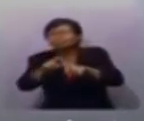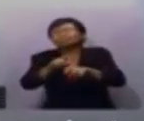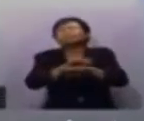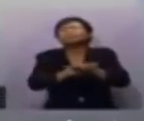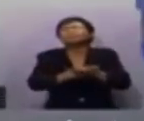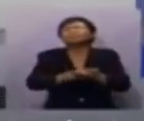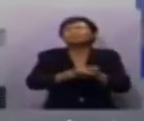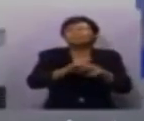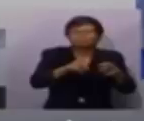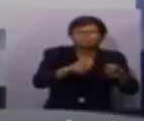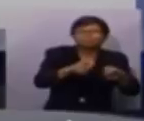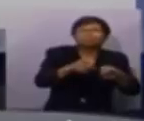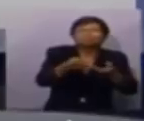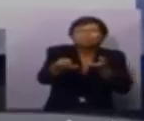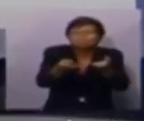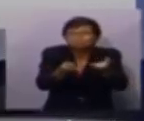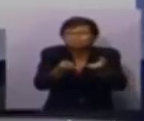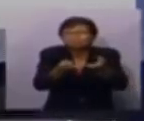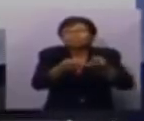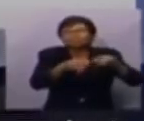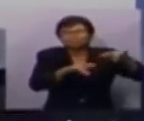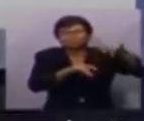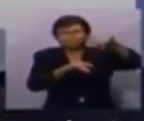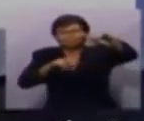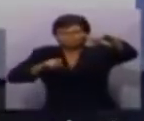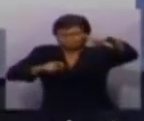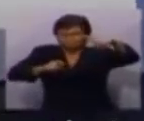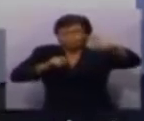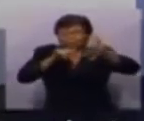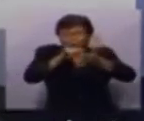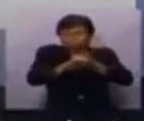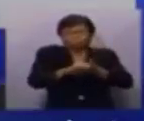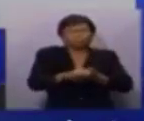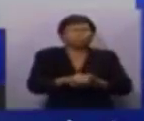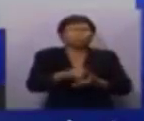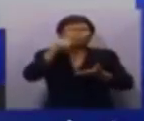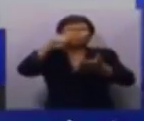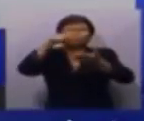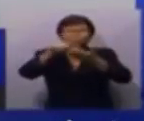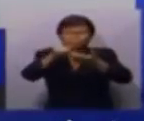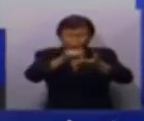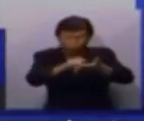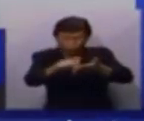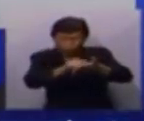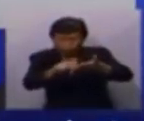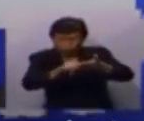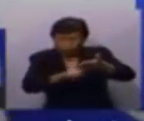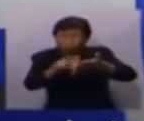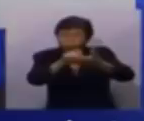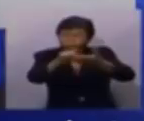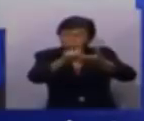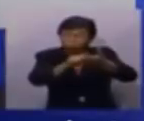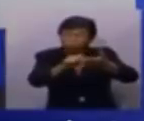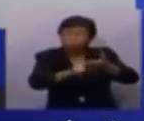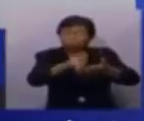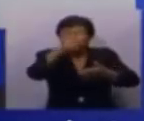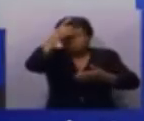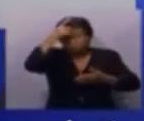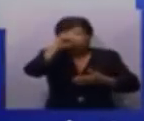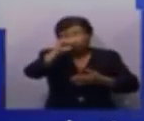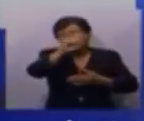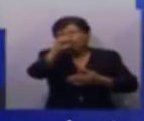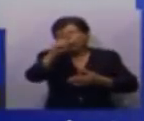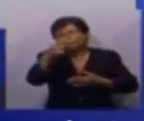kakitangan penyelenggaraan pesawat swasta tersebut. Dan dokumentasi juga tambah Dato' Sri